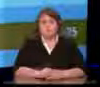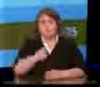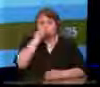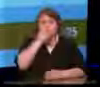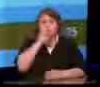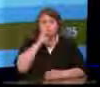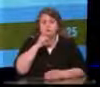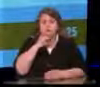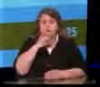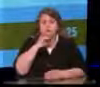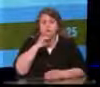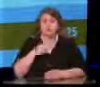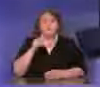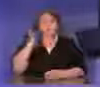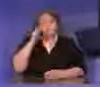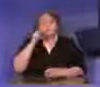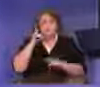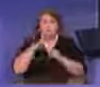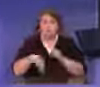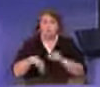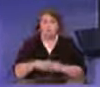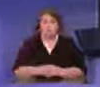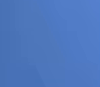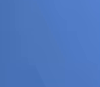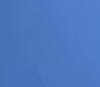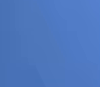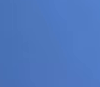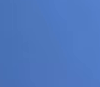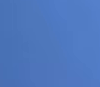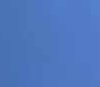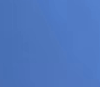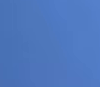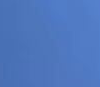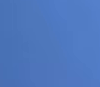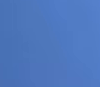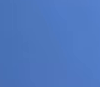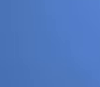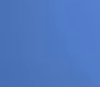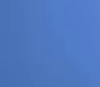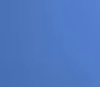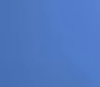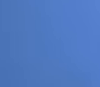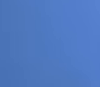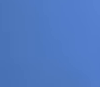Спасибо за внимание. Урок закончен.